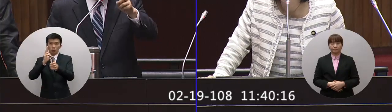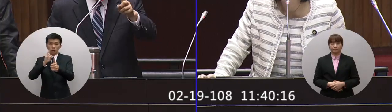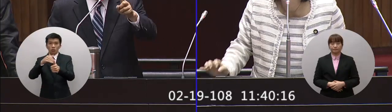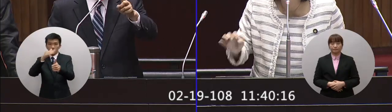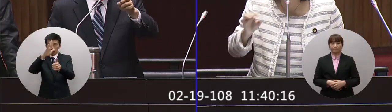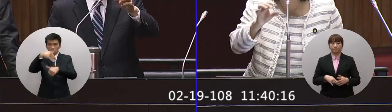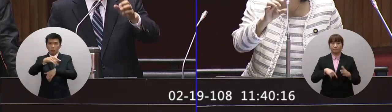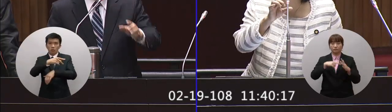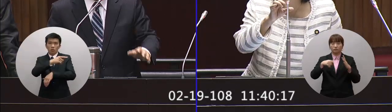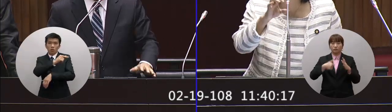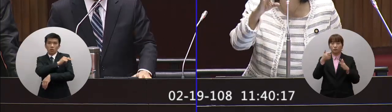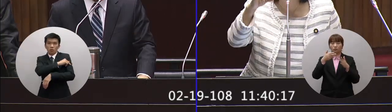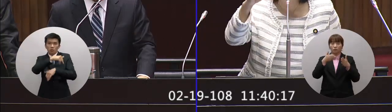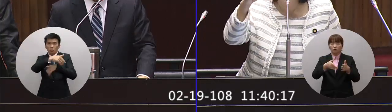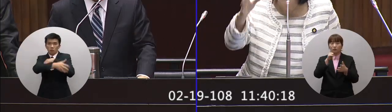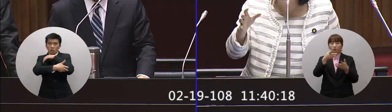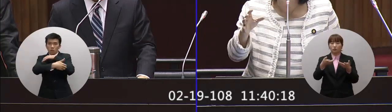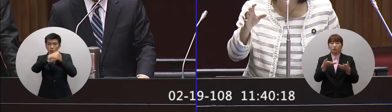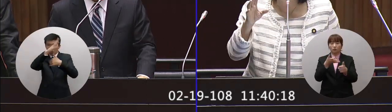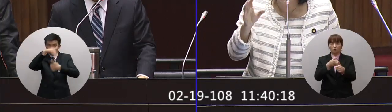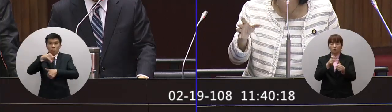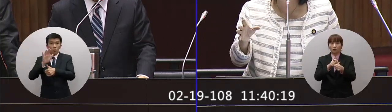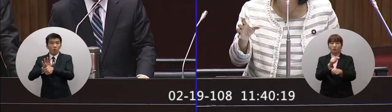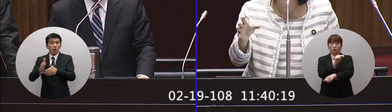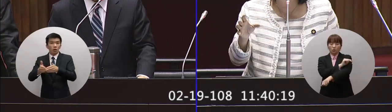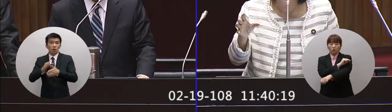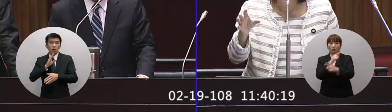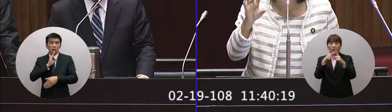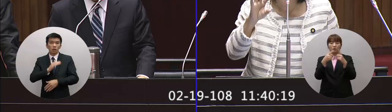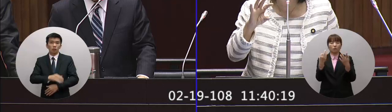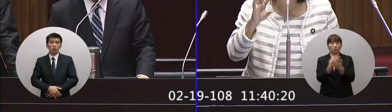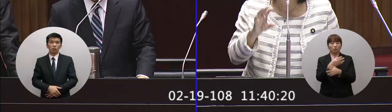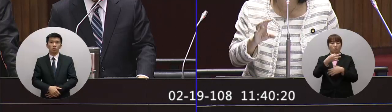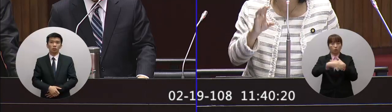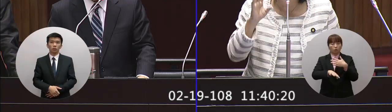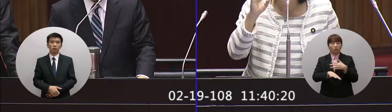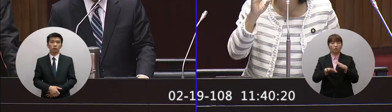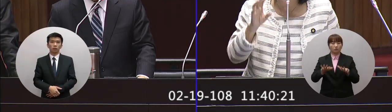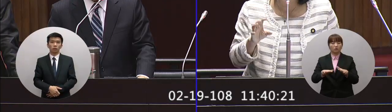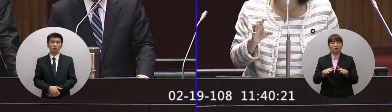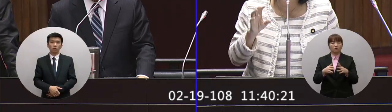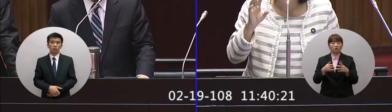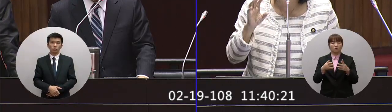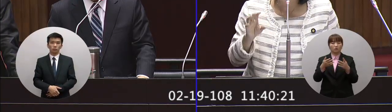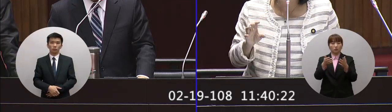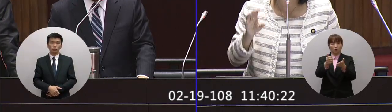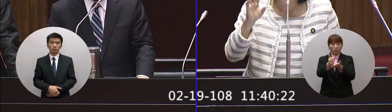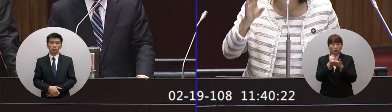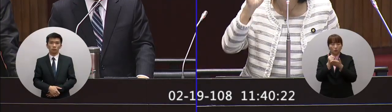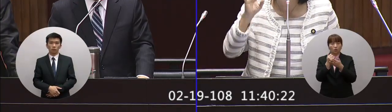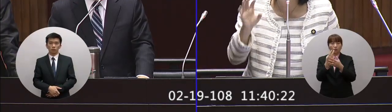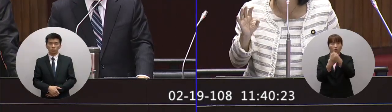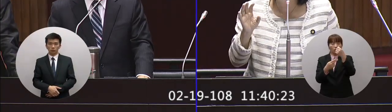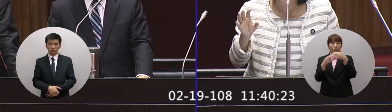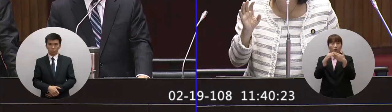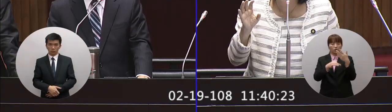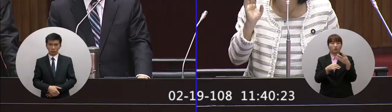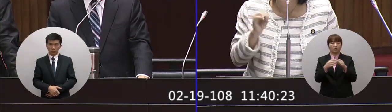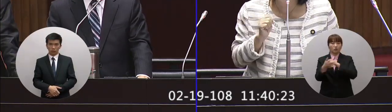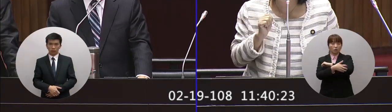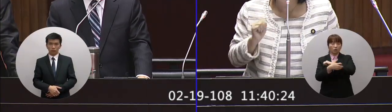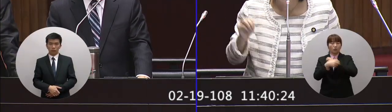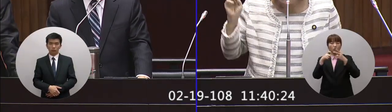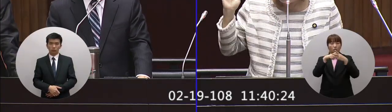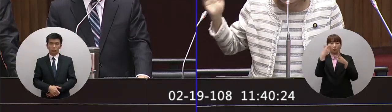是。 只是现在 就指出一个问题，就是护理人力确实是不足，所以我们现在在谈的这个共聘的制度是看护工